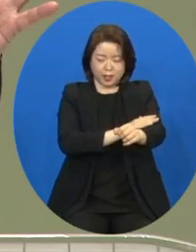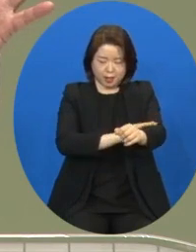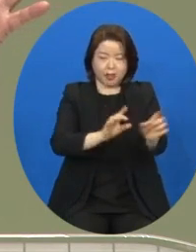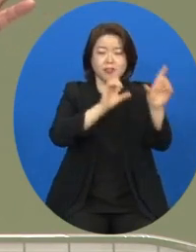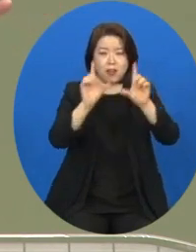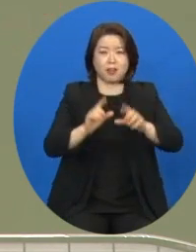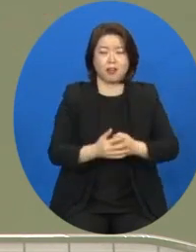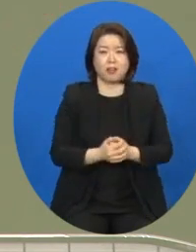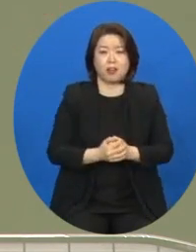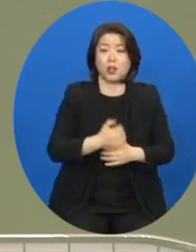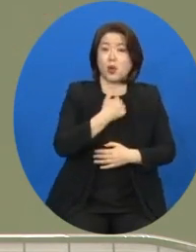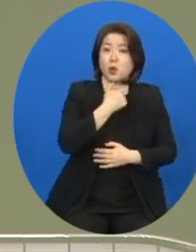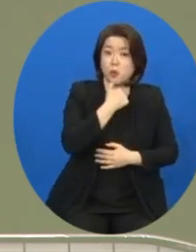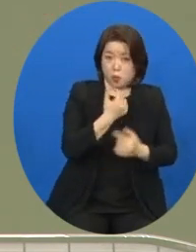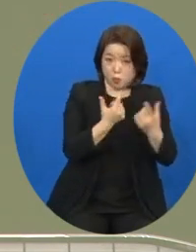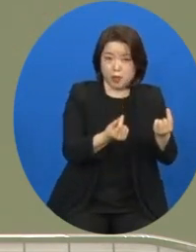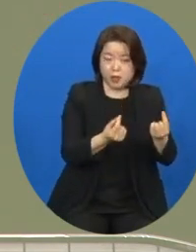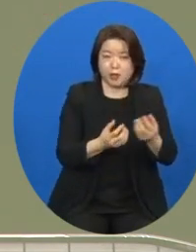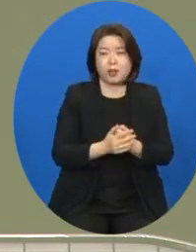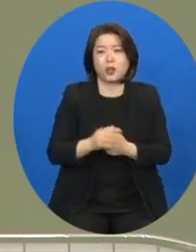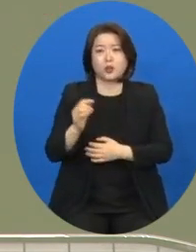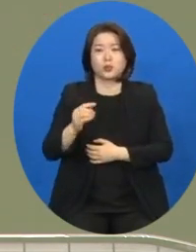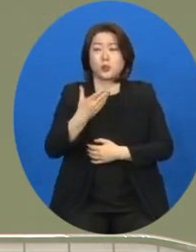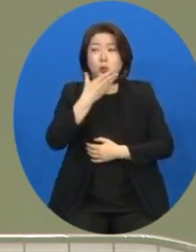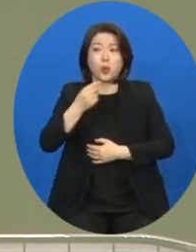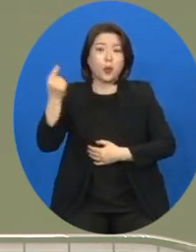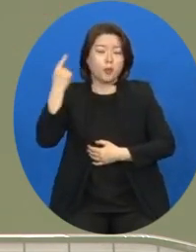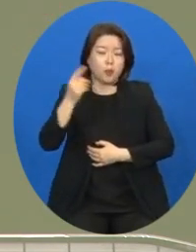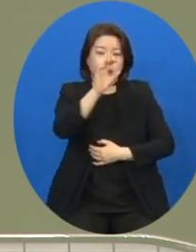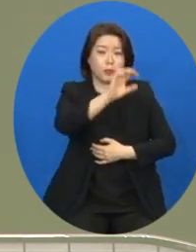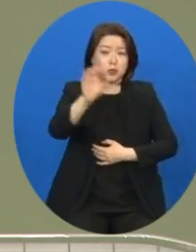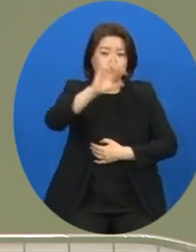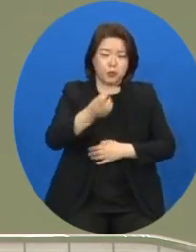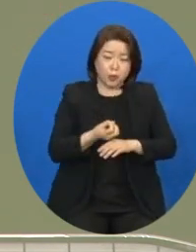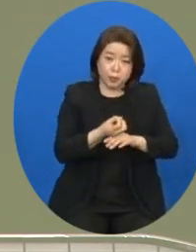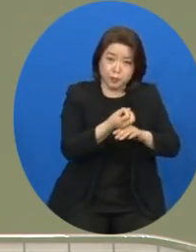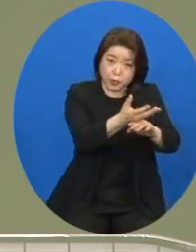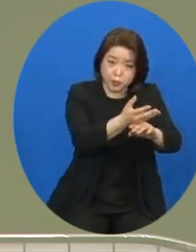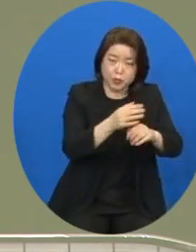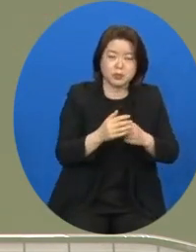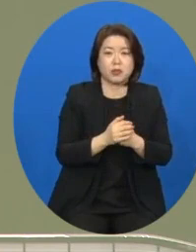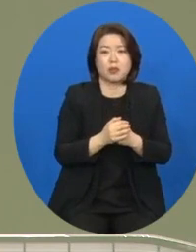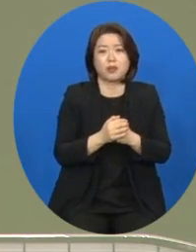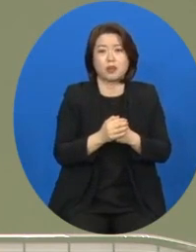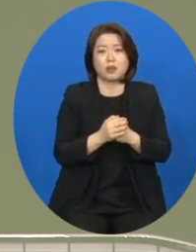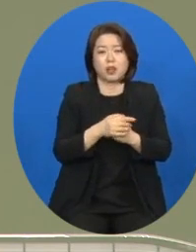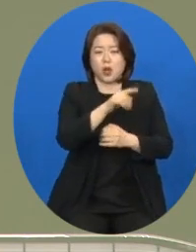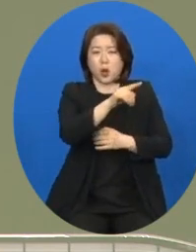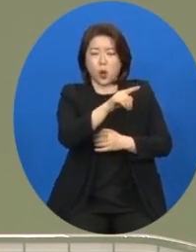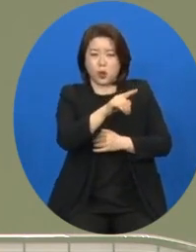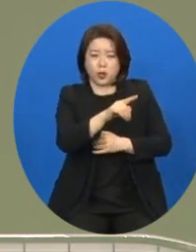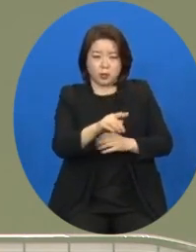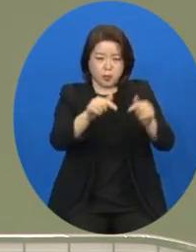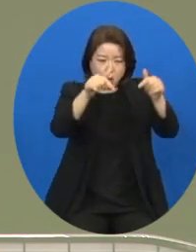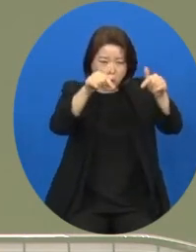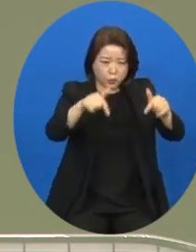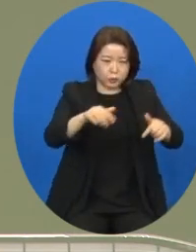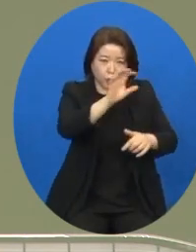로마가 그랬고 복음이 유럽으로 건너가서 서구 문명이